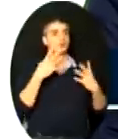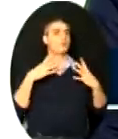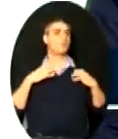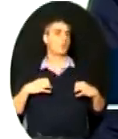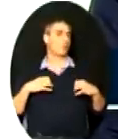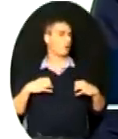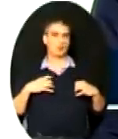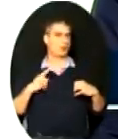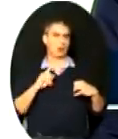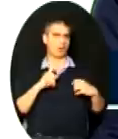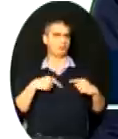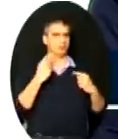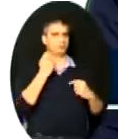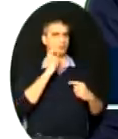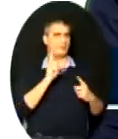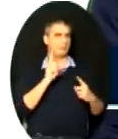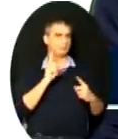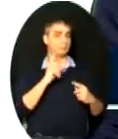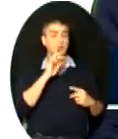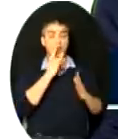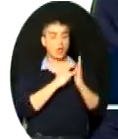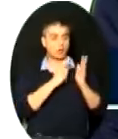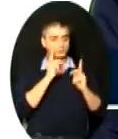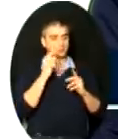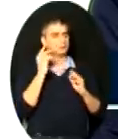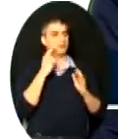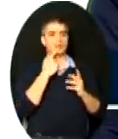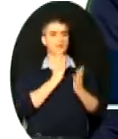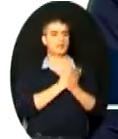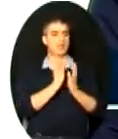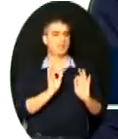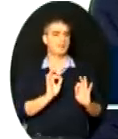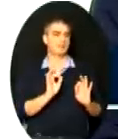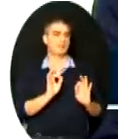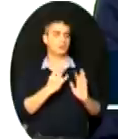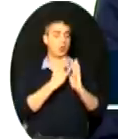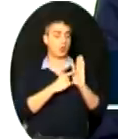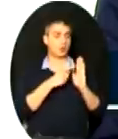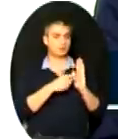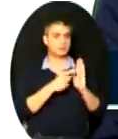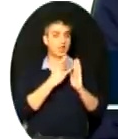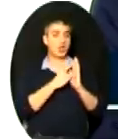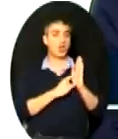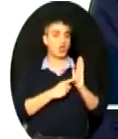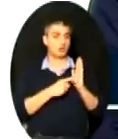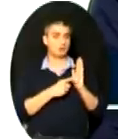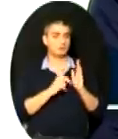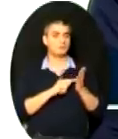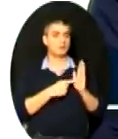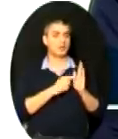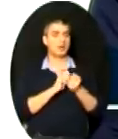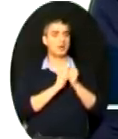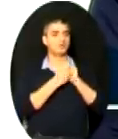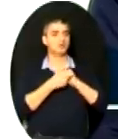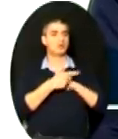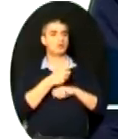מנוחה, אבל לא אף דווקא שיהיה יום שבת. החוק הזה צריך לשים את האמת על השולחן. החוק הזה הוא חוק שמיועד לשנות